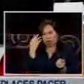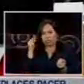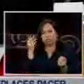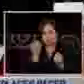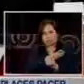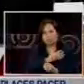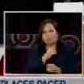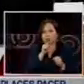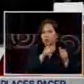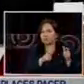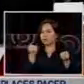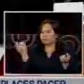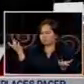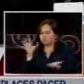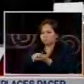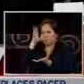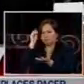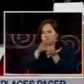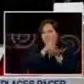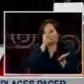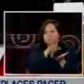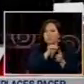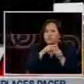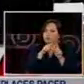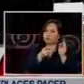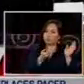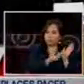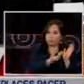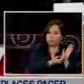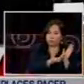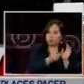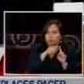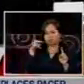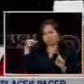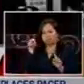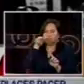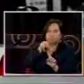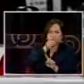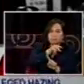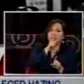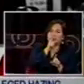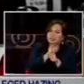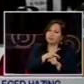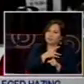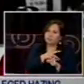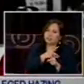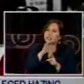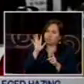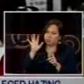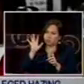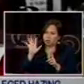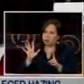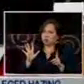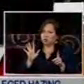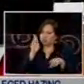mga nakukuha natin na mga ebidensya ngayon o mga pananaw natin, yun po ang magiging basihan. And of